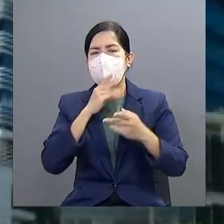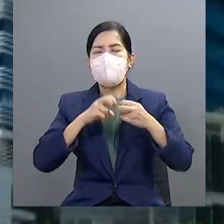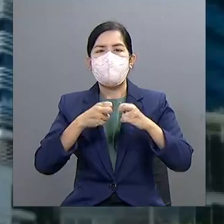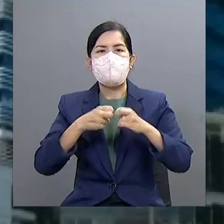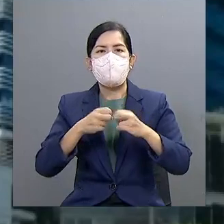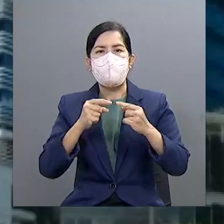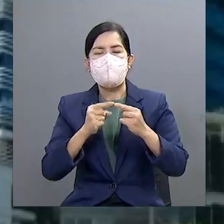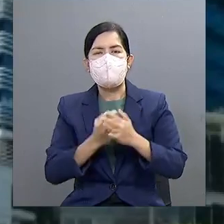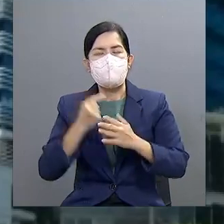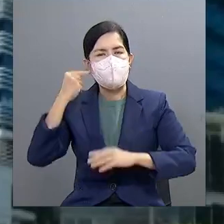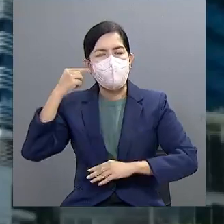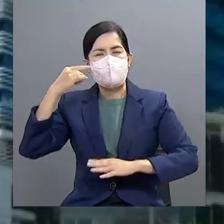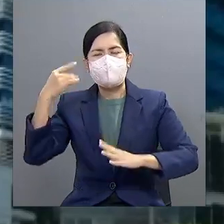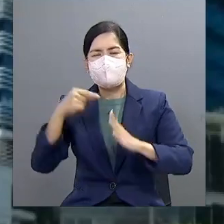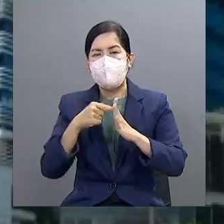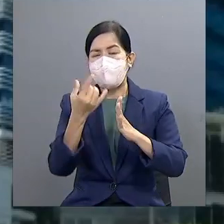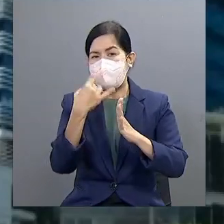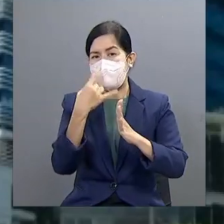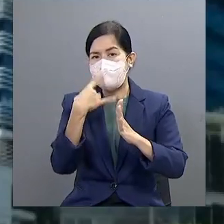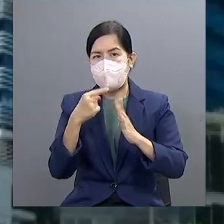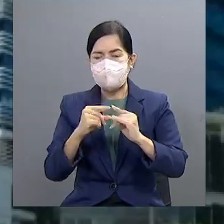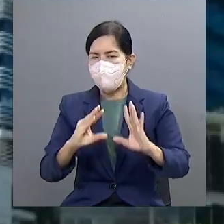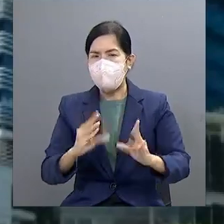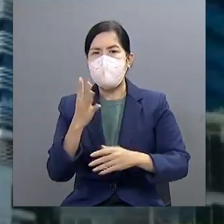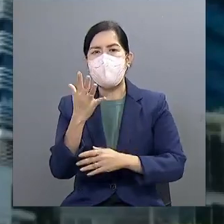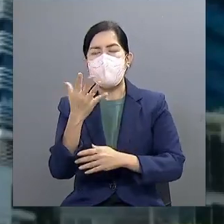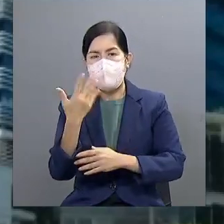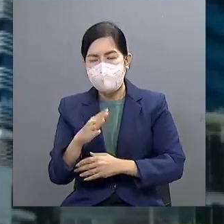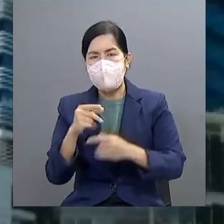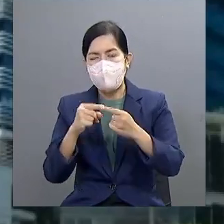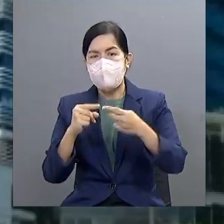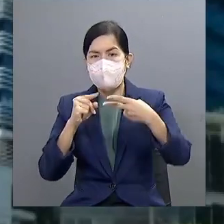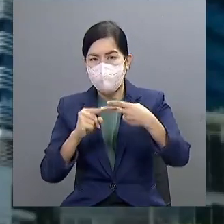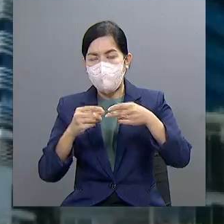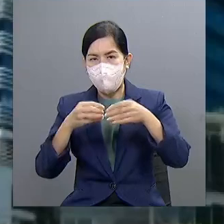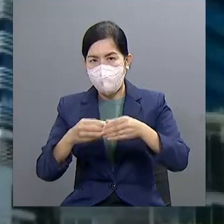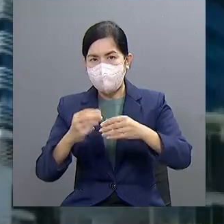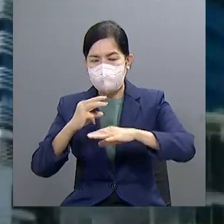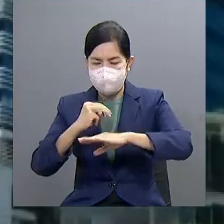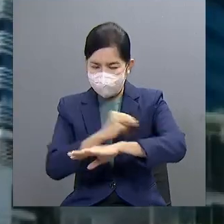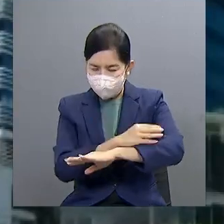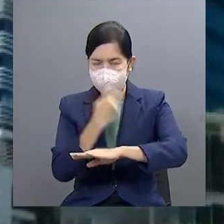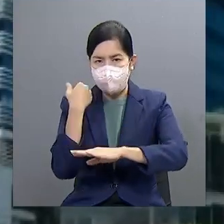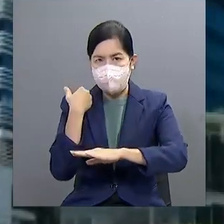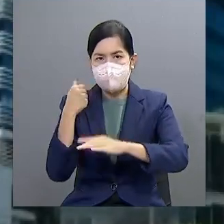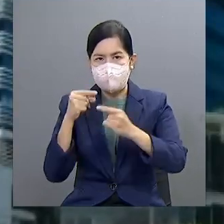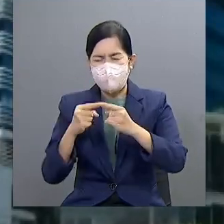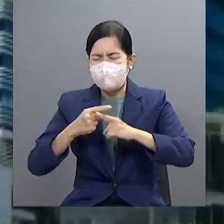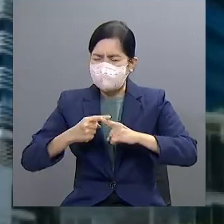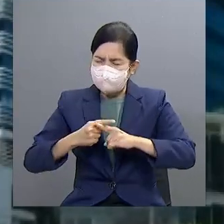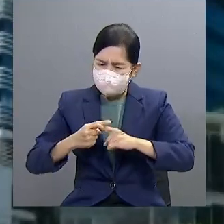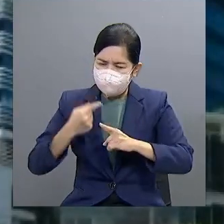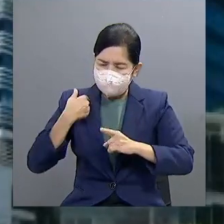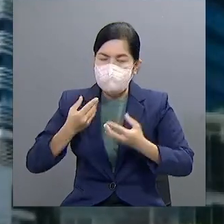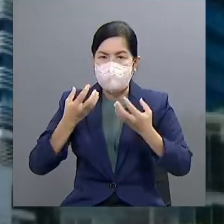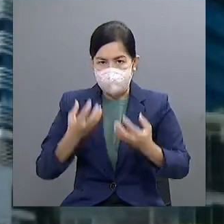งก็คือในกรณีที่เป็นมะเร็งระยะท้ายนะคะมีอาการเจ็บปวดอย่างรุนแรงนะอันนี้ก็ไม่ได้